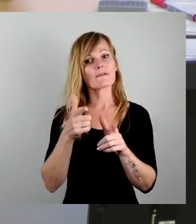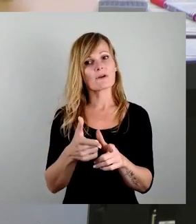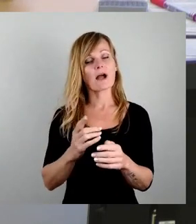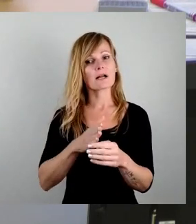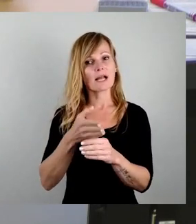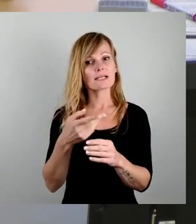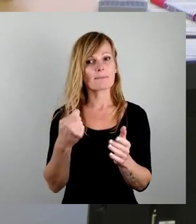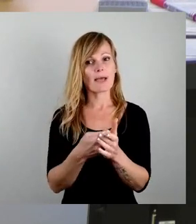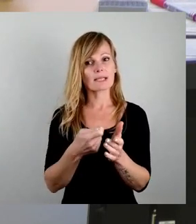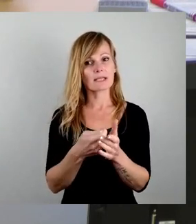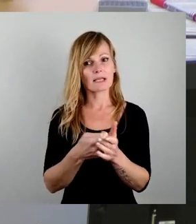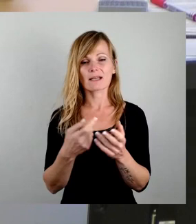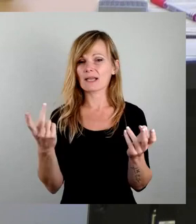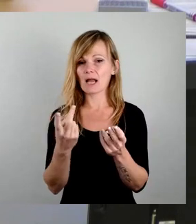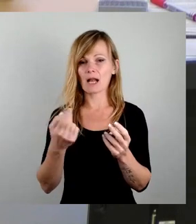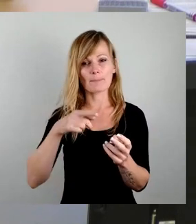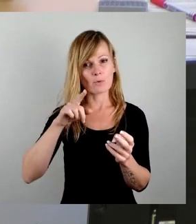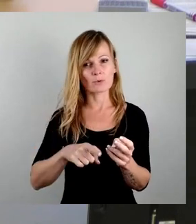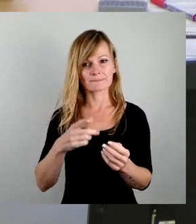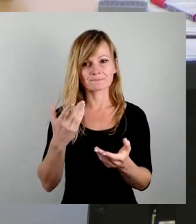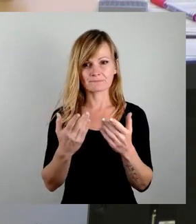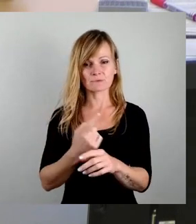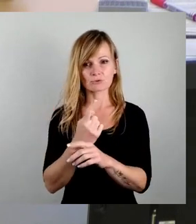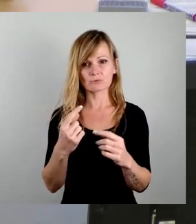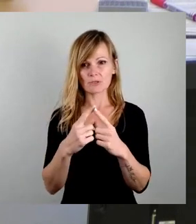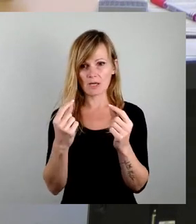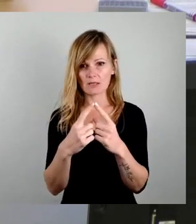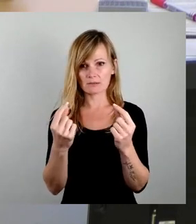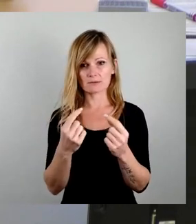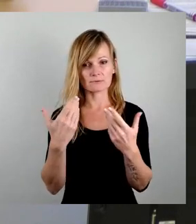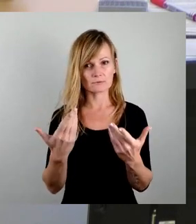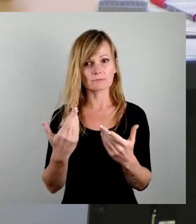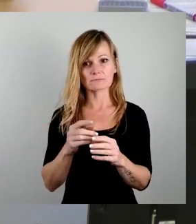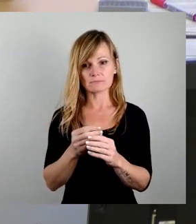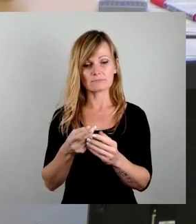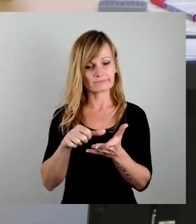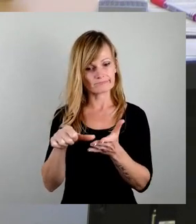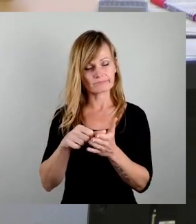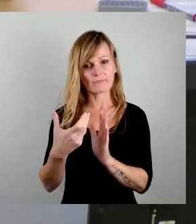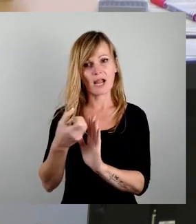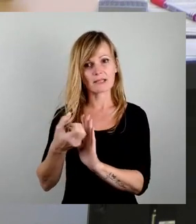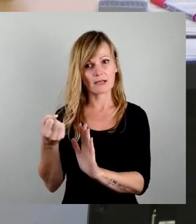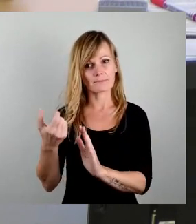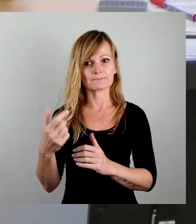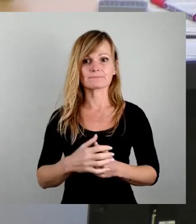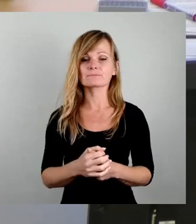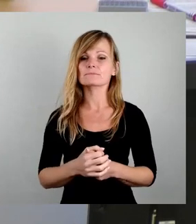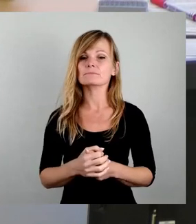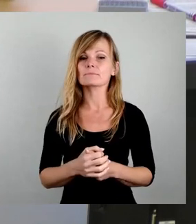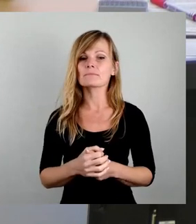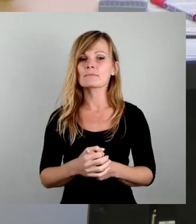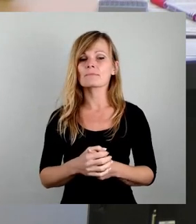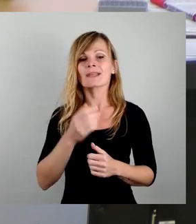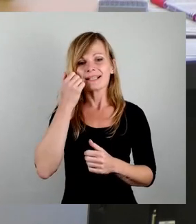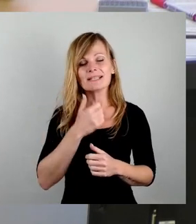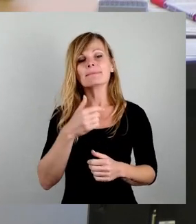Fahrgastbeiträge, egal ob es eine Monats- oder eine Stundenkarte ist, fließen. Und liebe Grüne Fraktion, gerade Sie, die